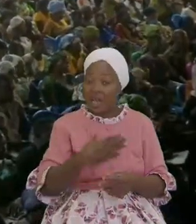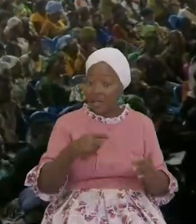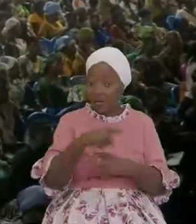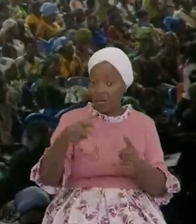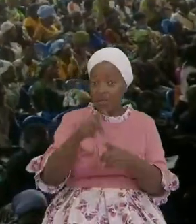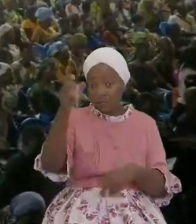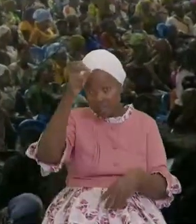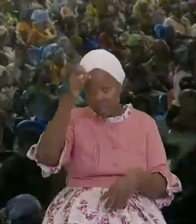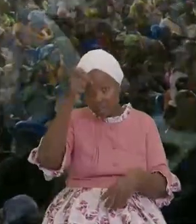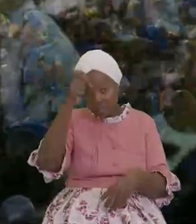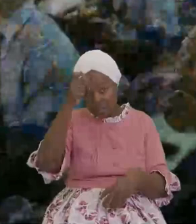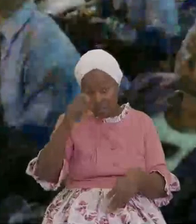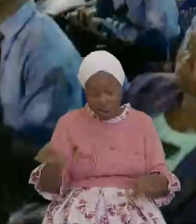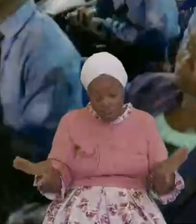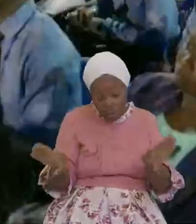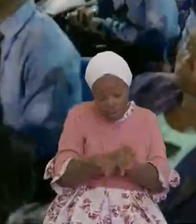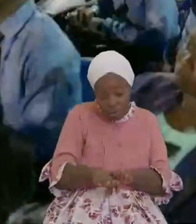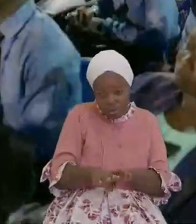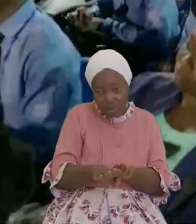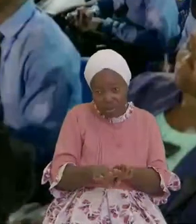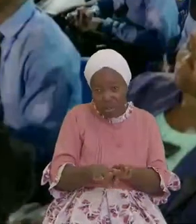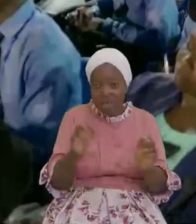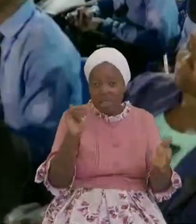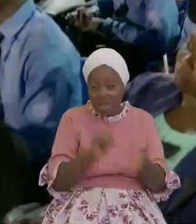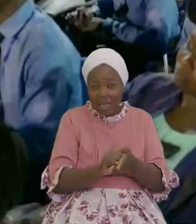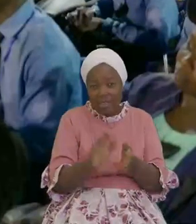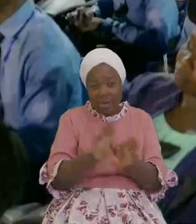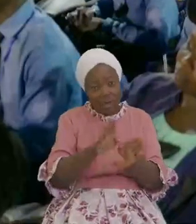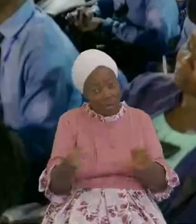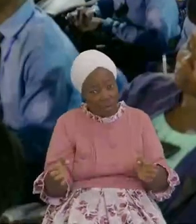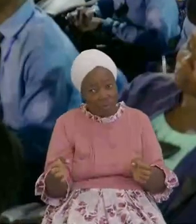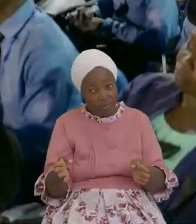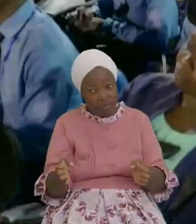Et lorsque Satan enferme la porte,